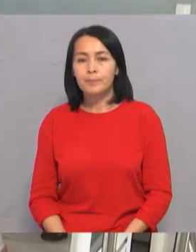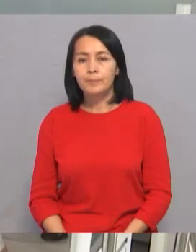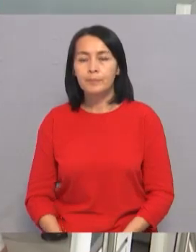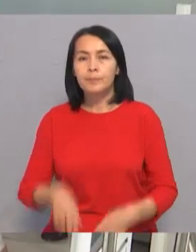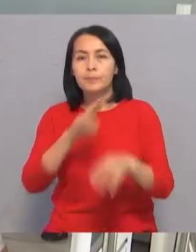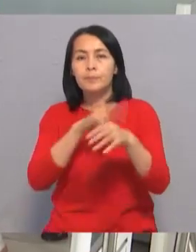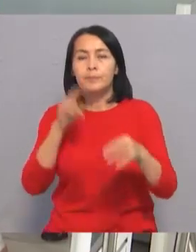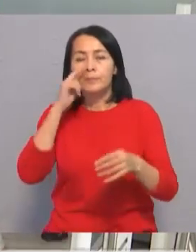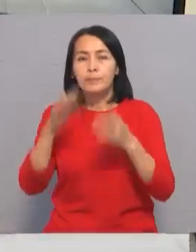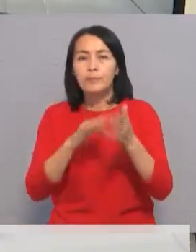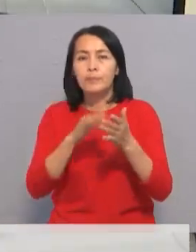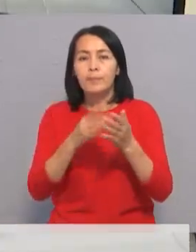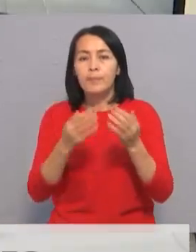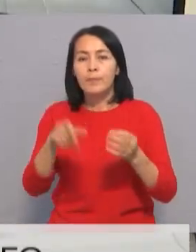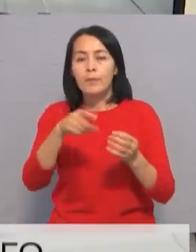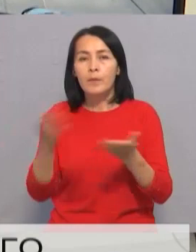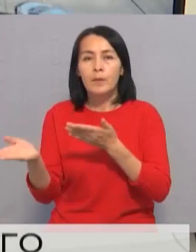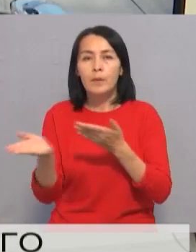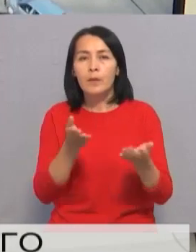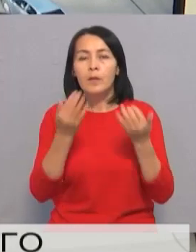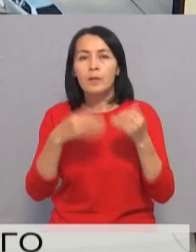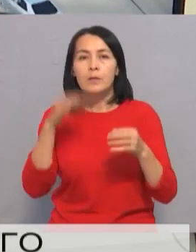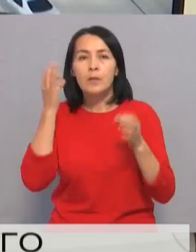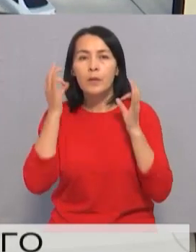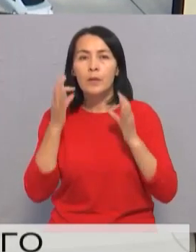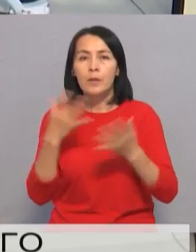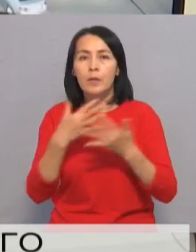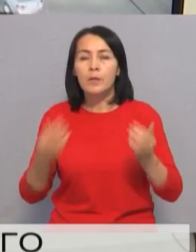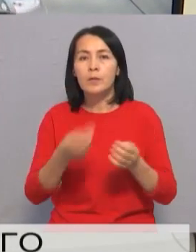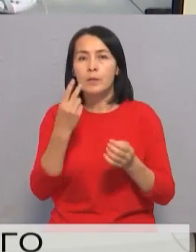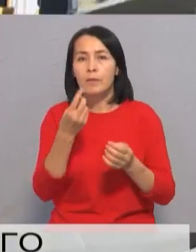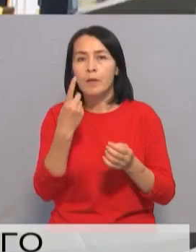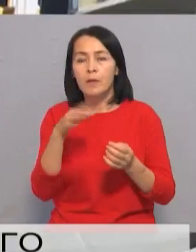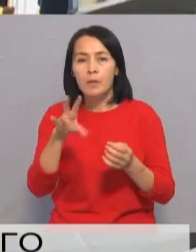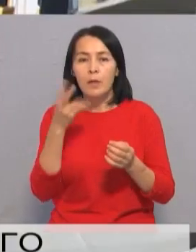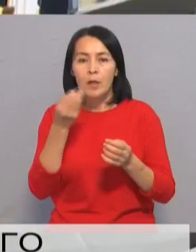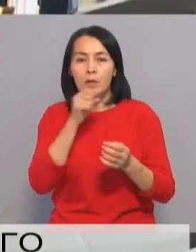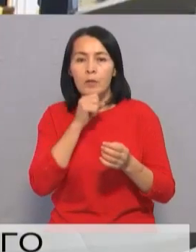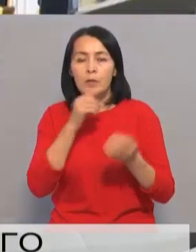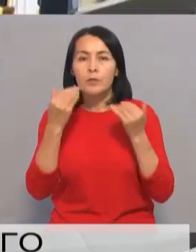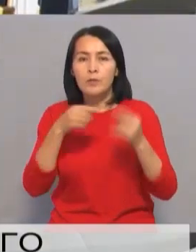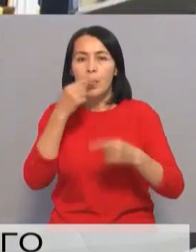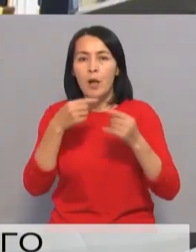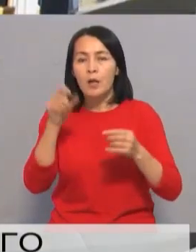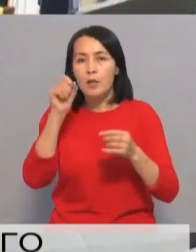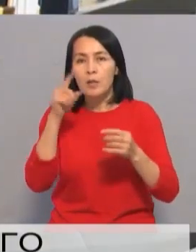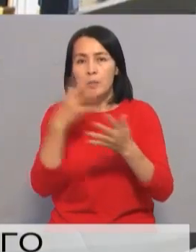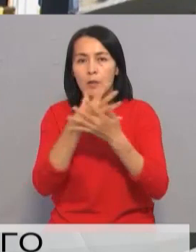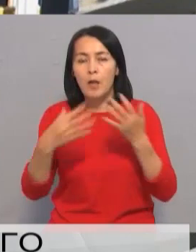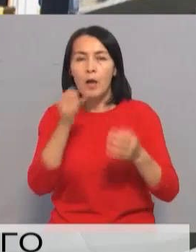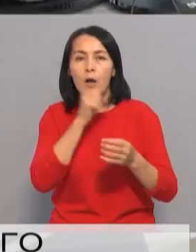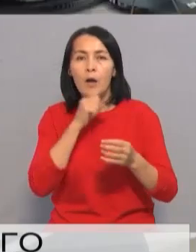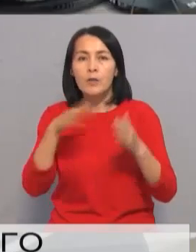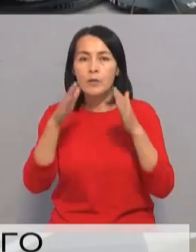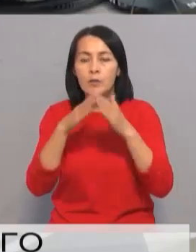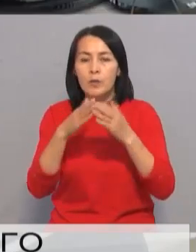Стражам порядка мегаполиса обратилась горожанка, лишившаяся драгоценностей стоимостью 2,1 миллиона тенге. Женщина сообщила, что золотые изделия похитили